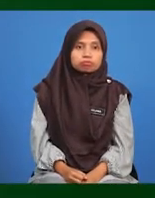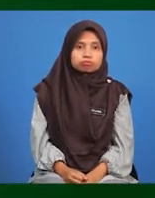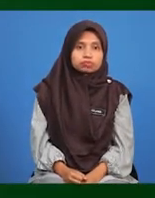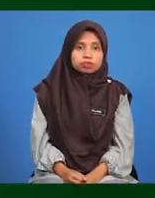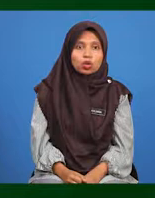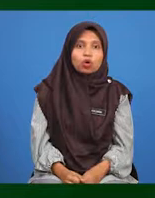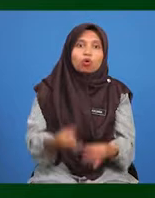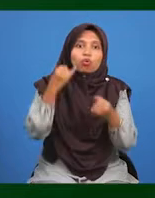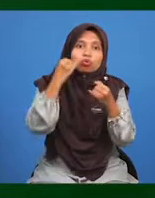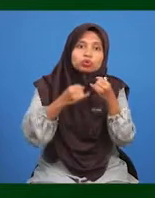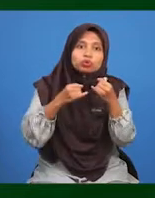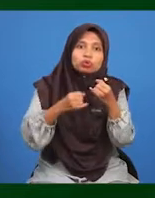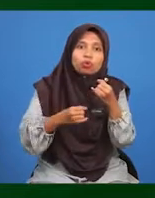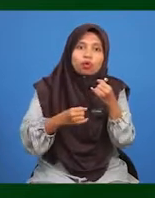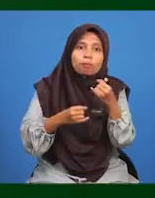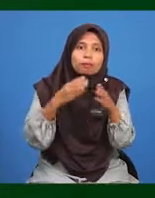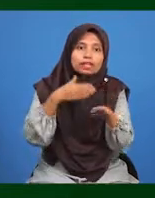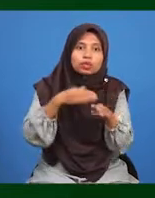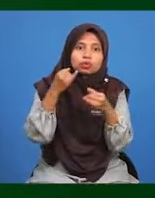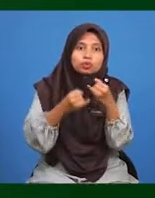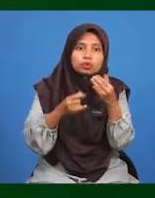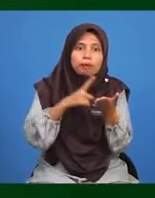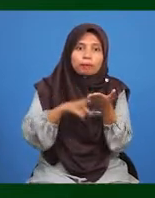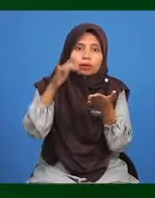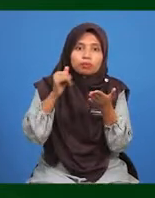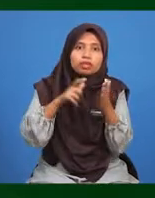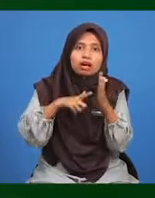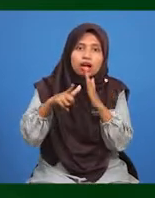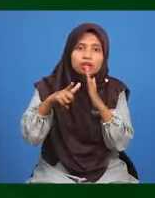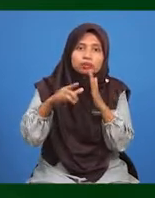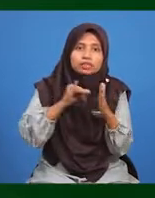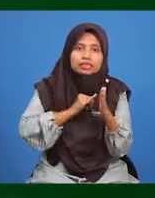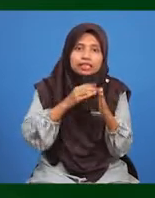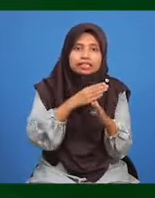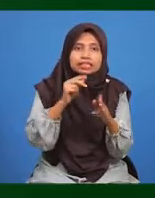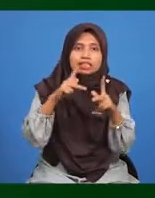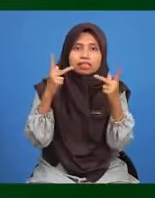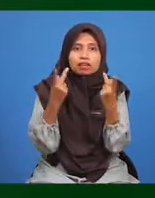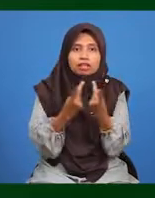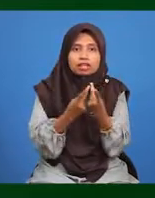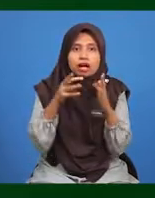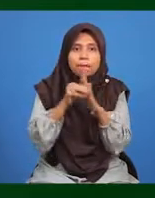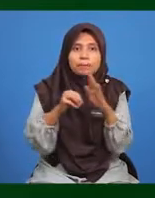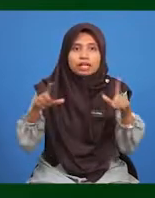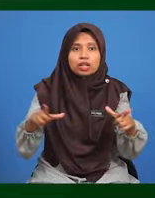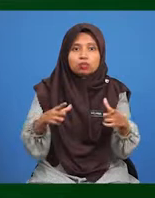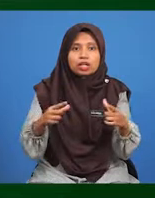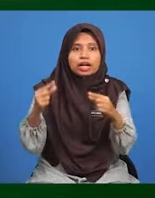Pada hujung minggu yang lalu, saya dan keluarga melakukan gotong royong di halaman